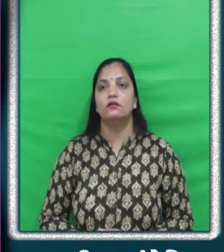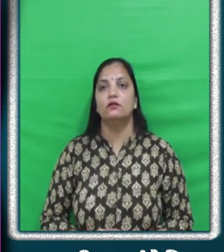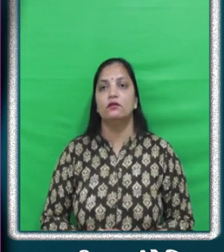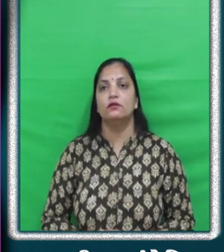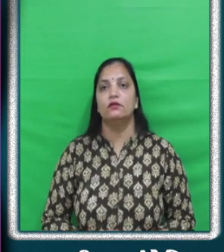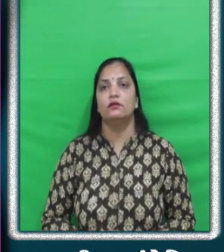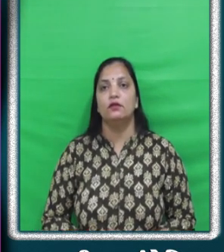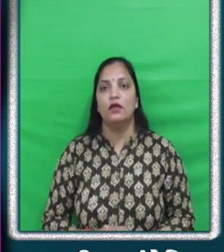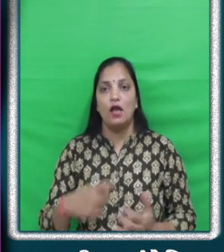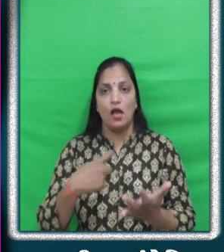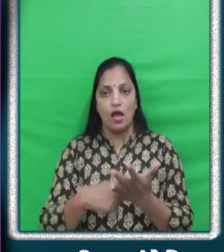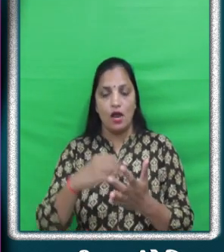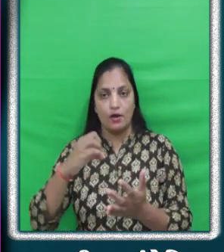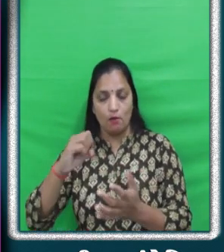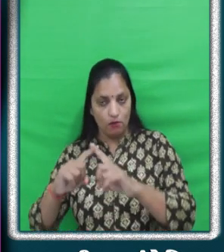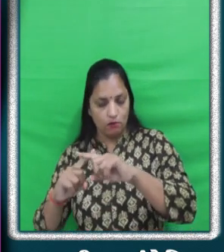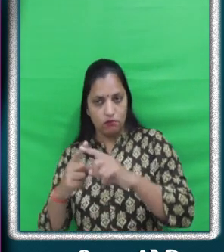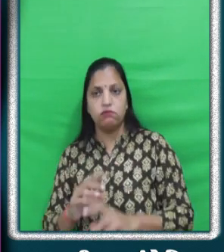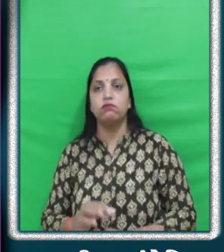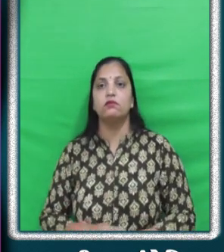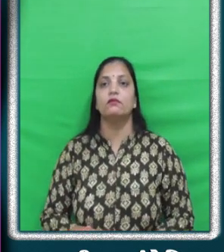પાર્થ કહે છે પર્ણ.